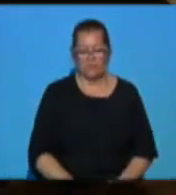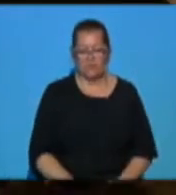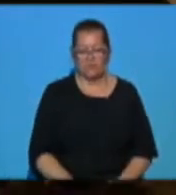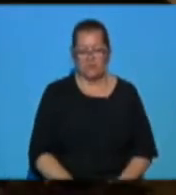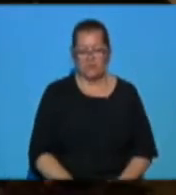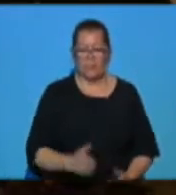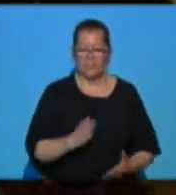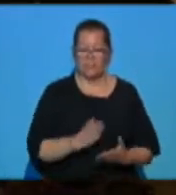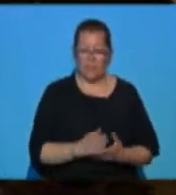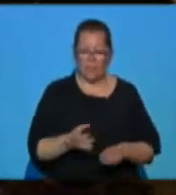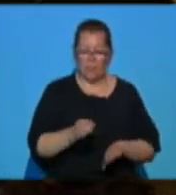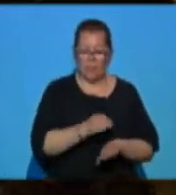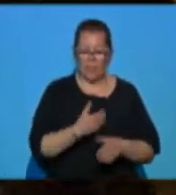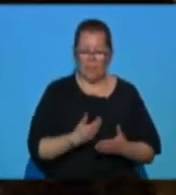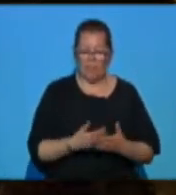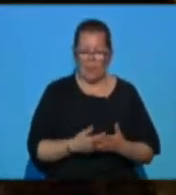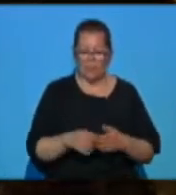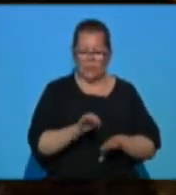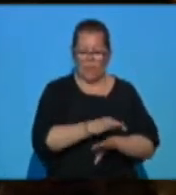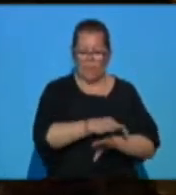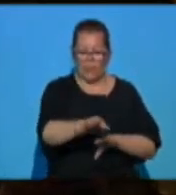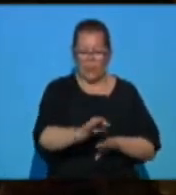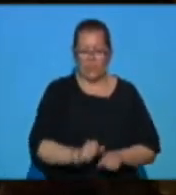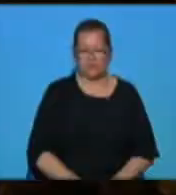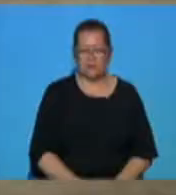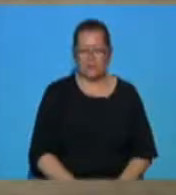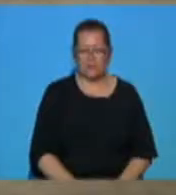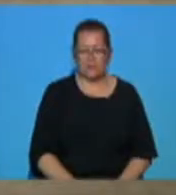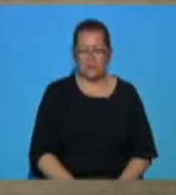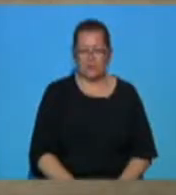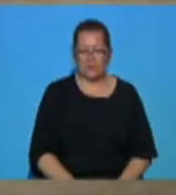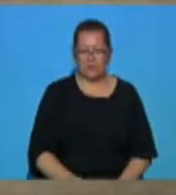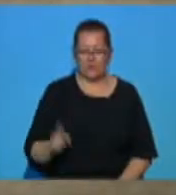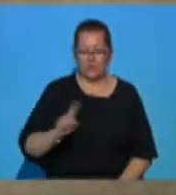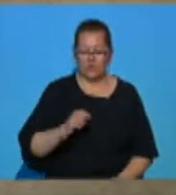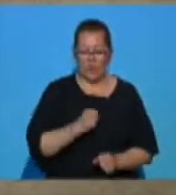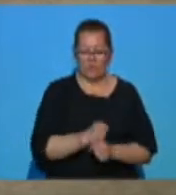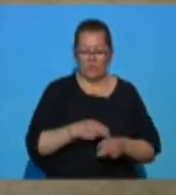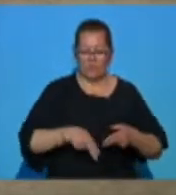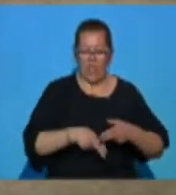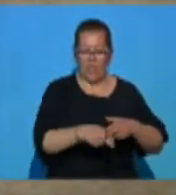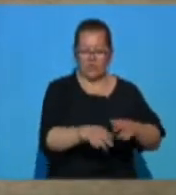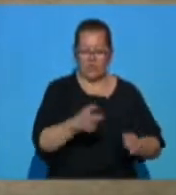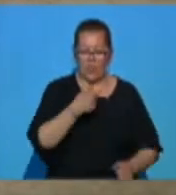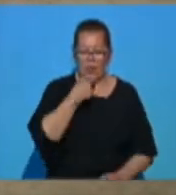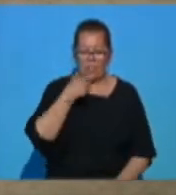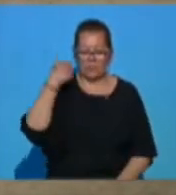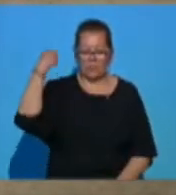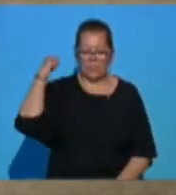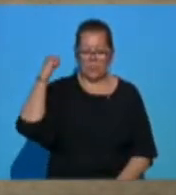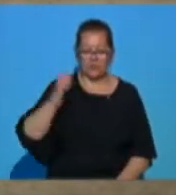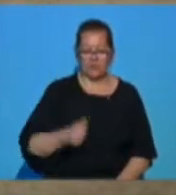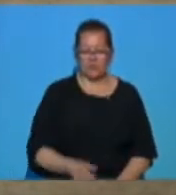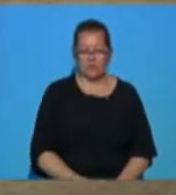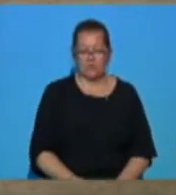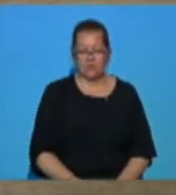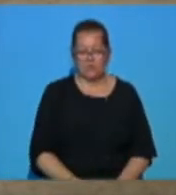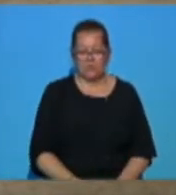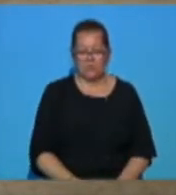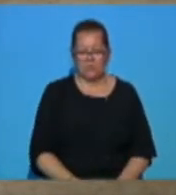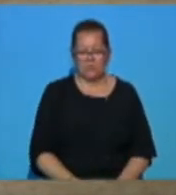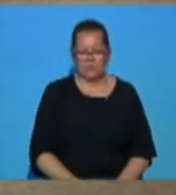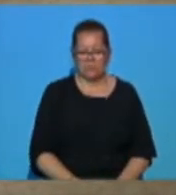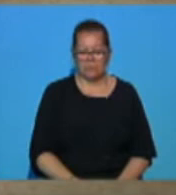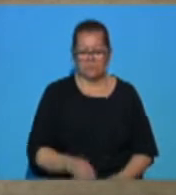avut nevoie și nu prea au fost, cum să spun eu, ajutate în anii imediat trecuți. Aveți și